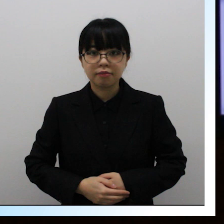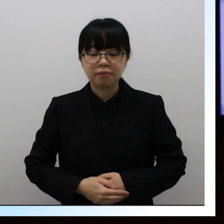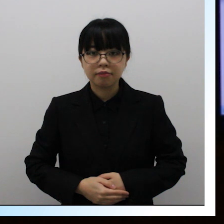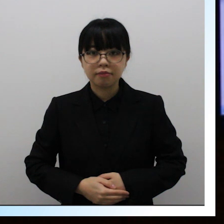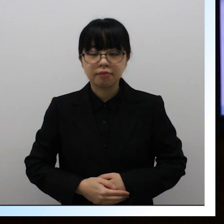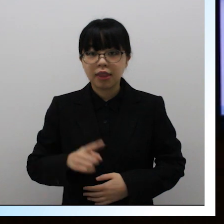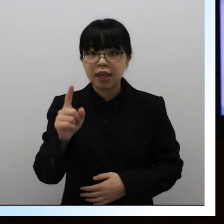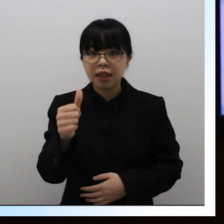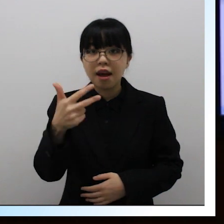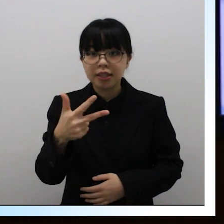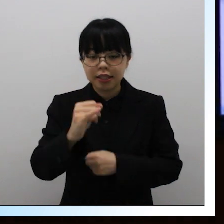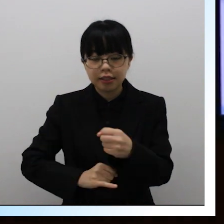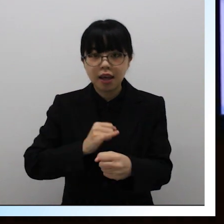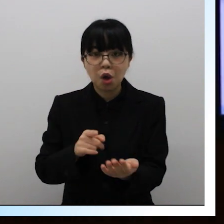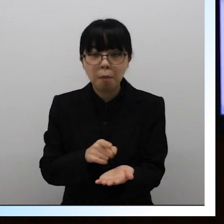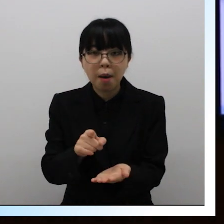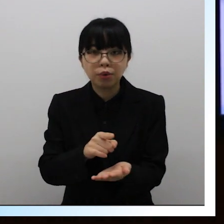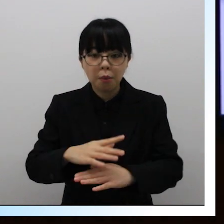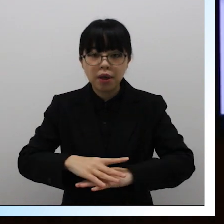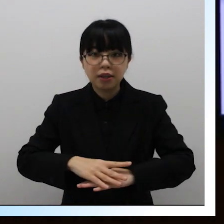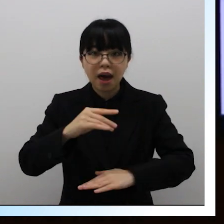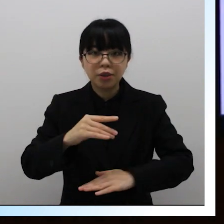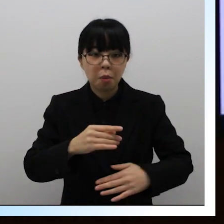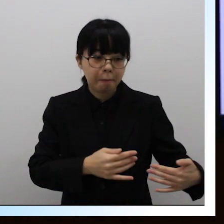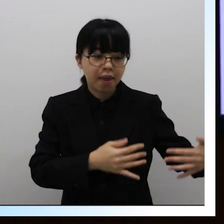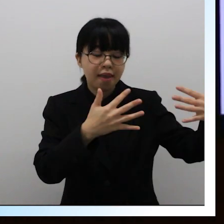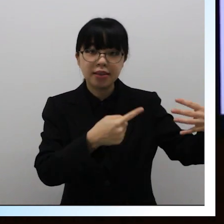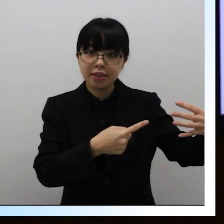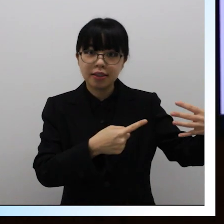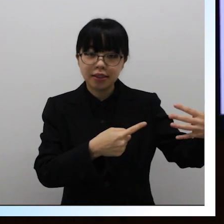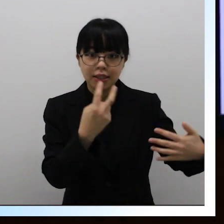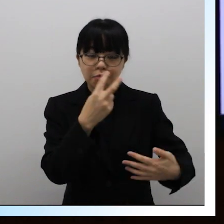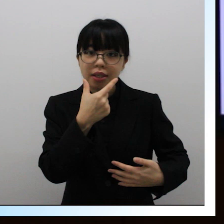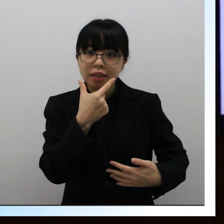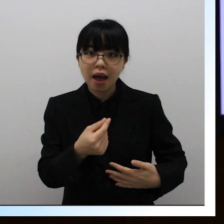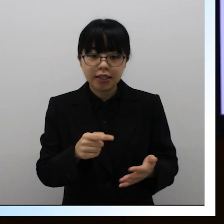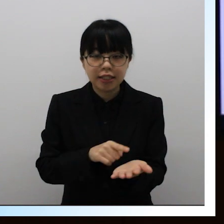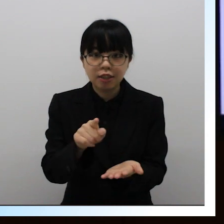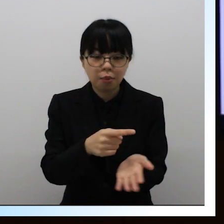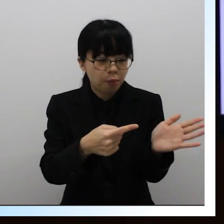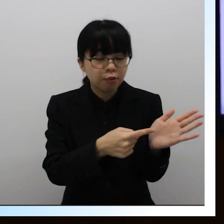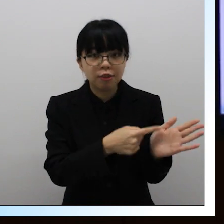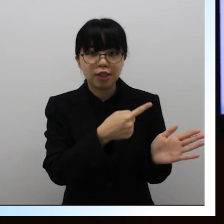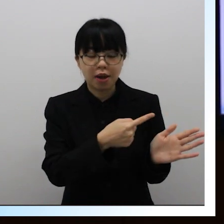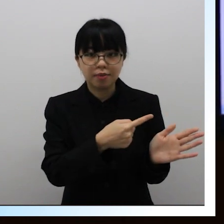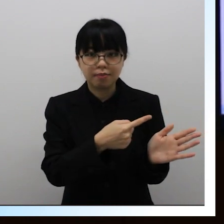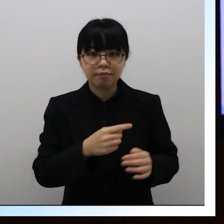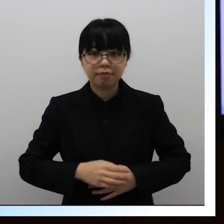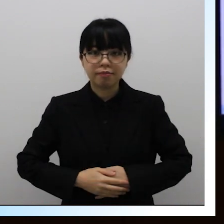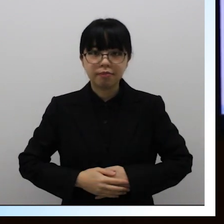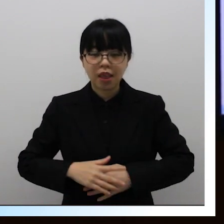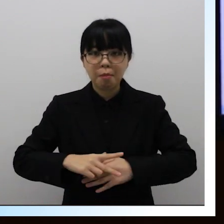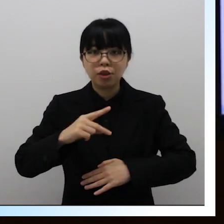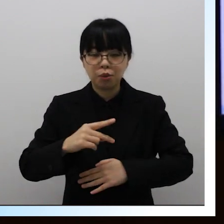しかし、ウェブマップのトップページが起動しますので、閲覧したいマップをクリックします。まずは、都市計画情